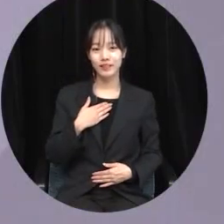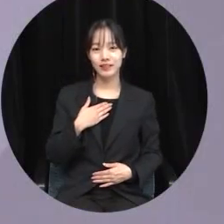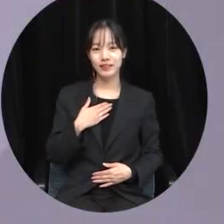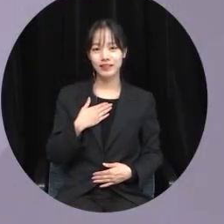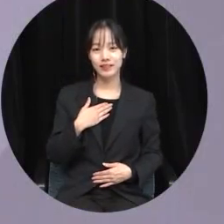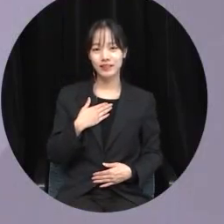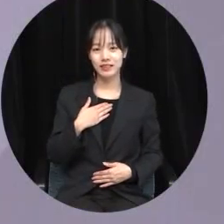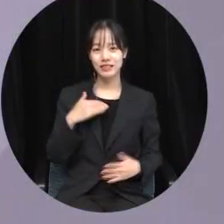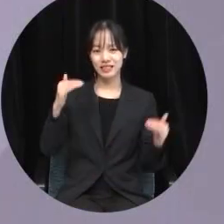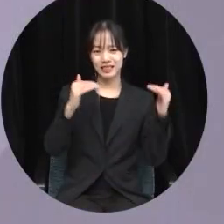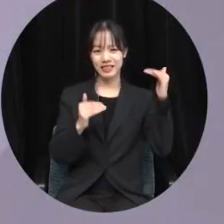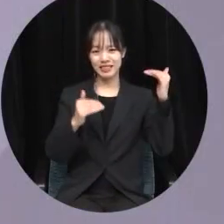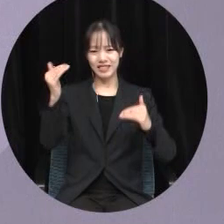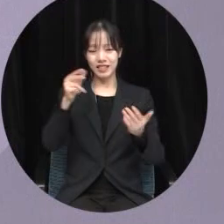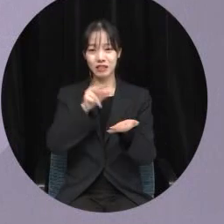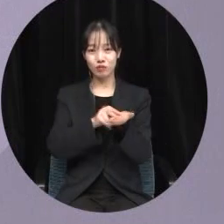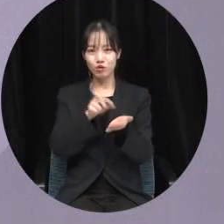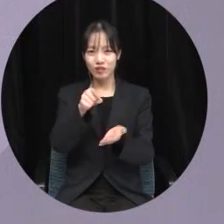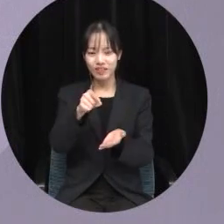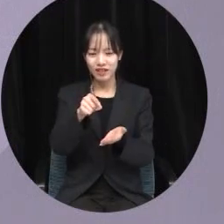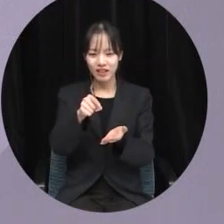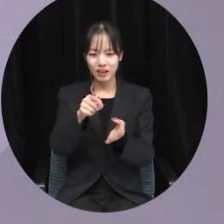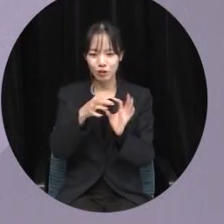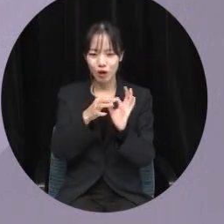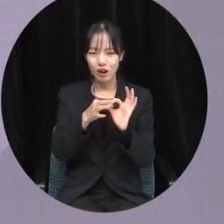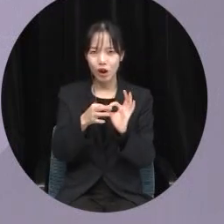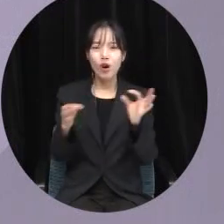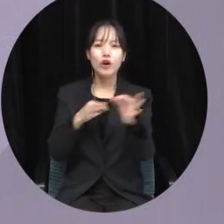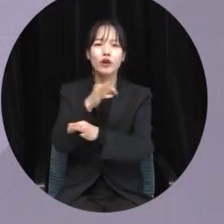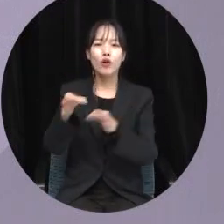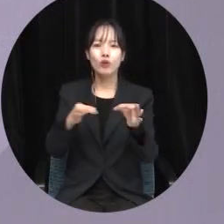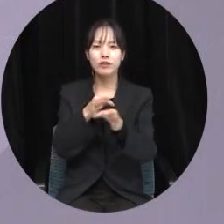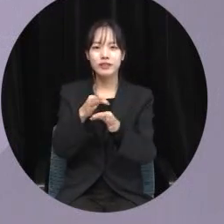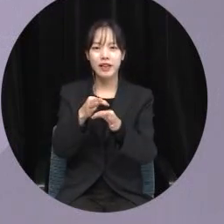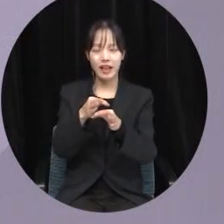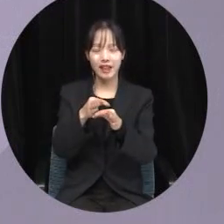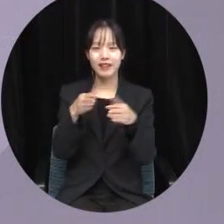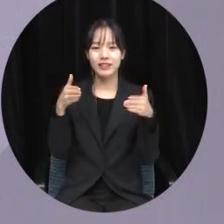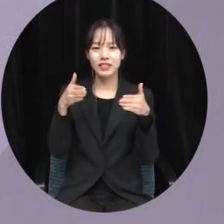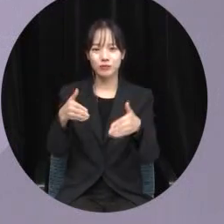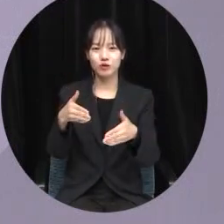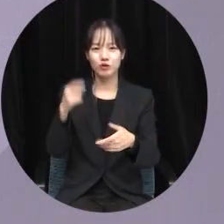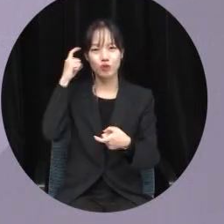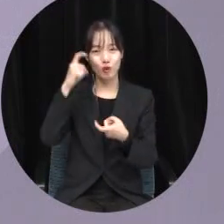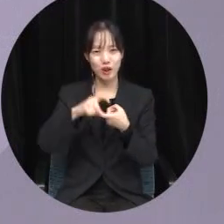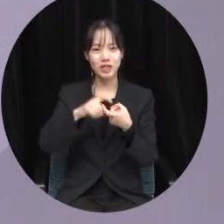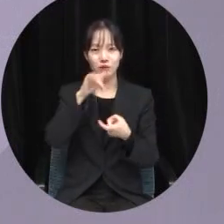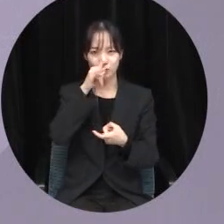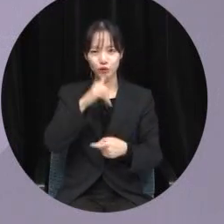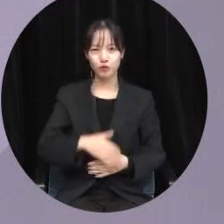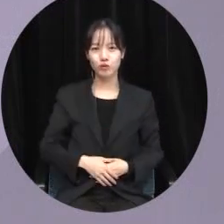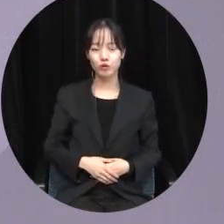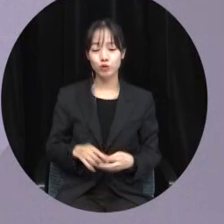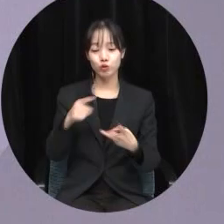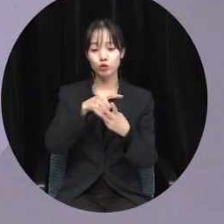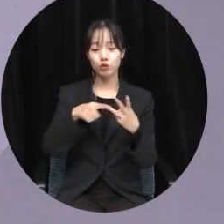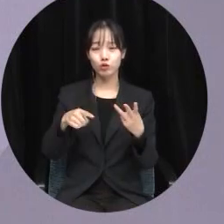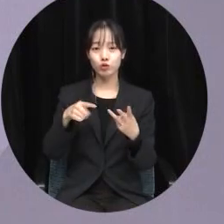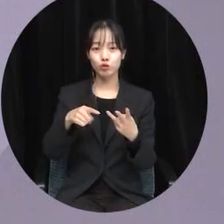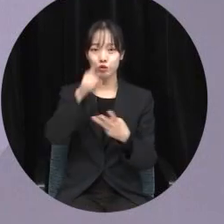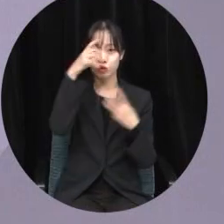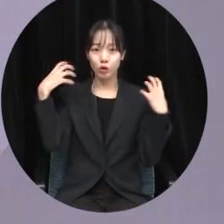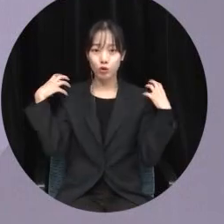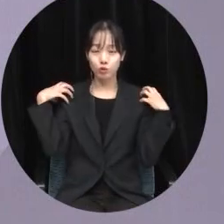경제 문제에 좀 집중하고 싶은데요. 윤석열 정부도 역시 양극화나 빈곤 문제 극복을